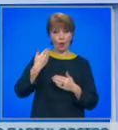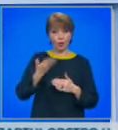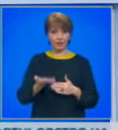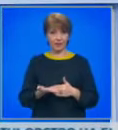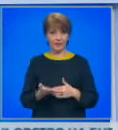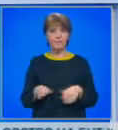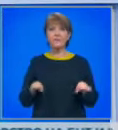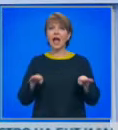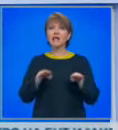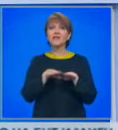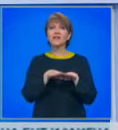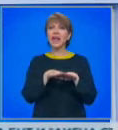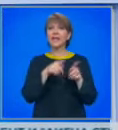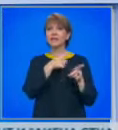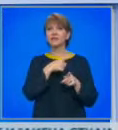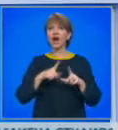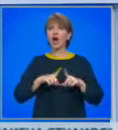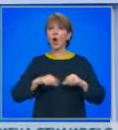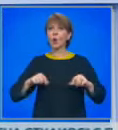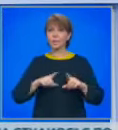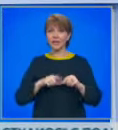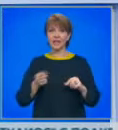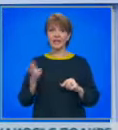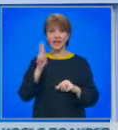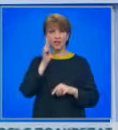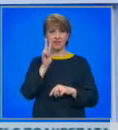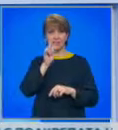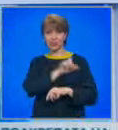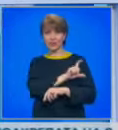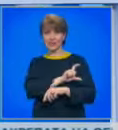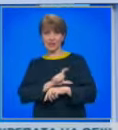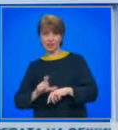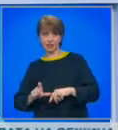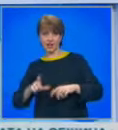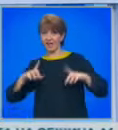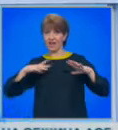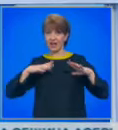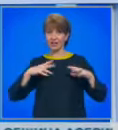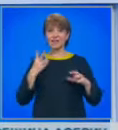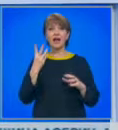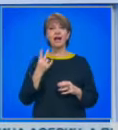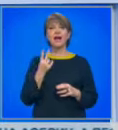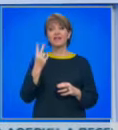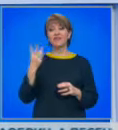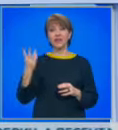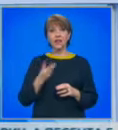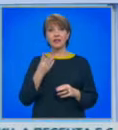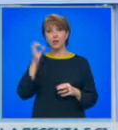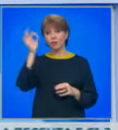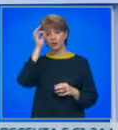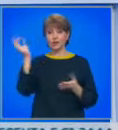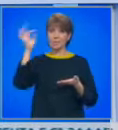За сравнение, в съседна Румъния, след двуседмична принудителна ваканция, 2/3 от училищата подновиха присъственото